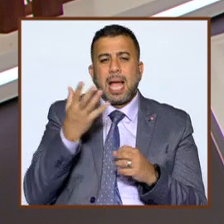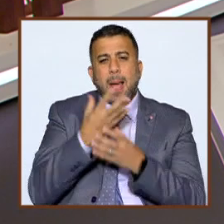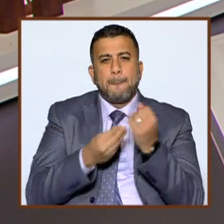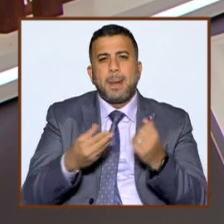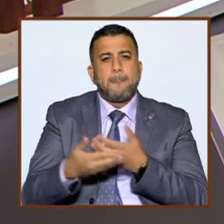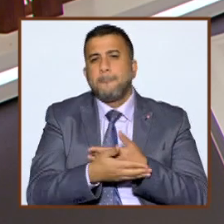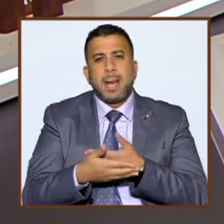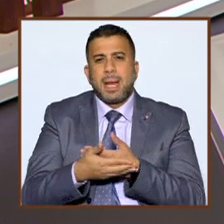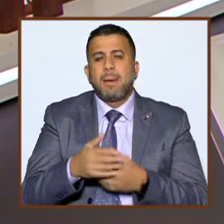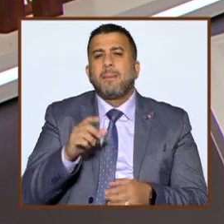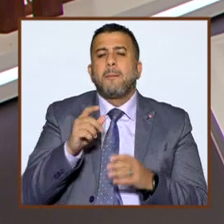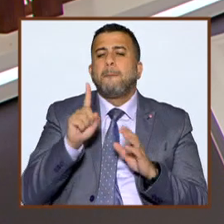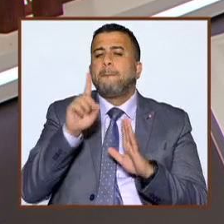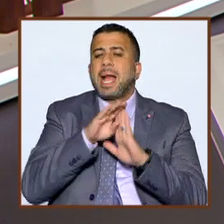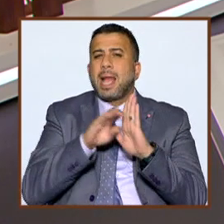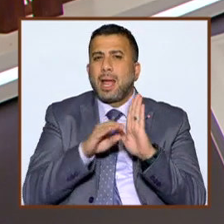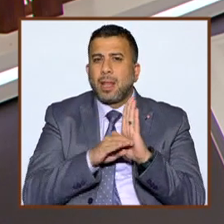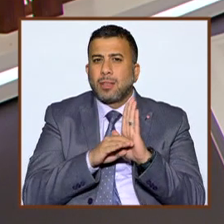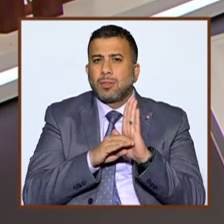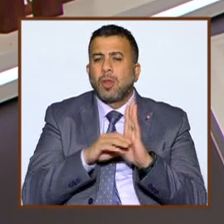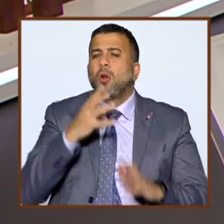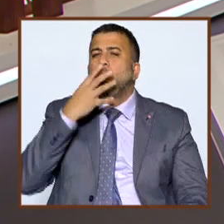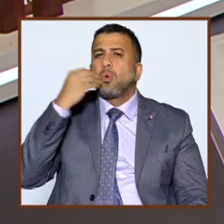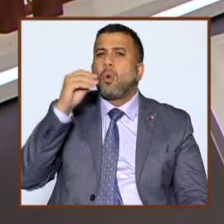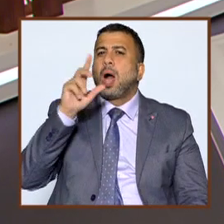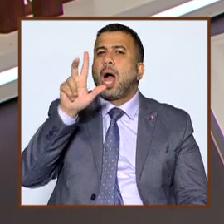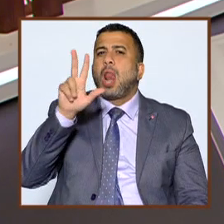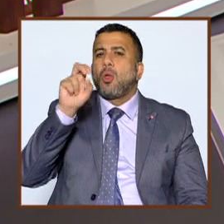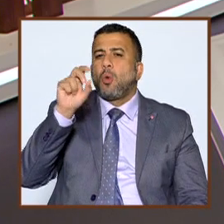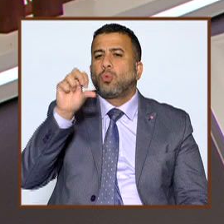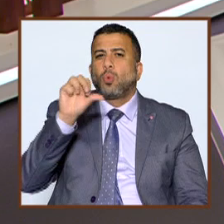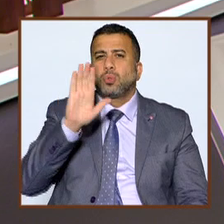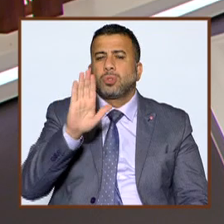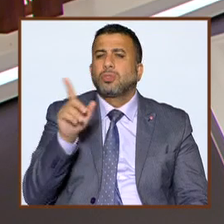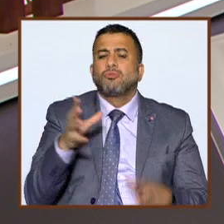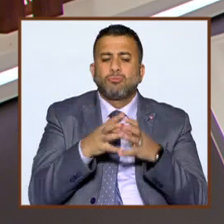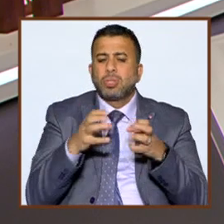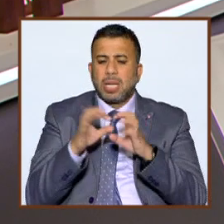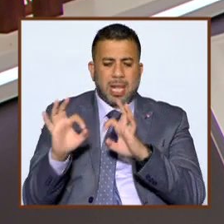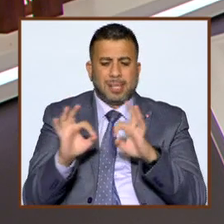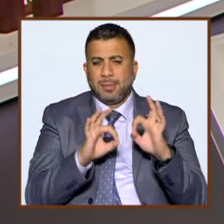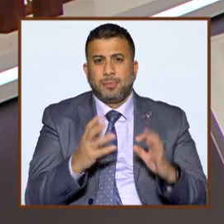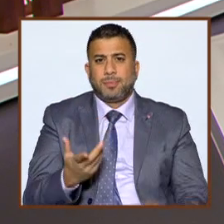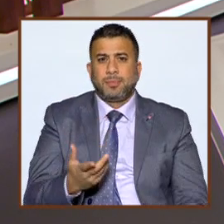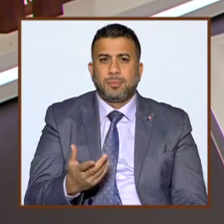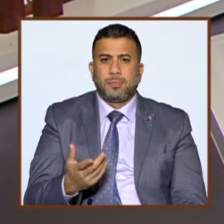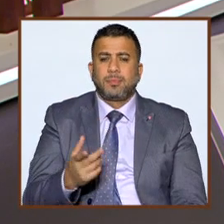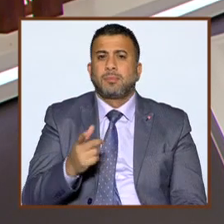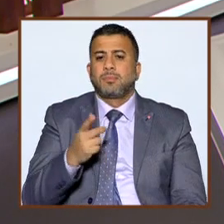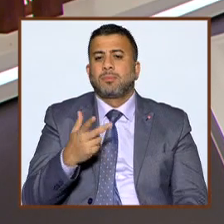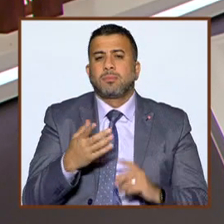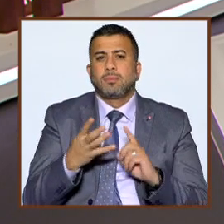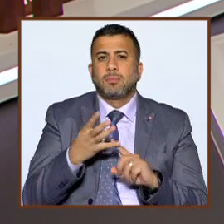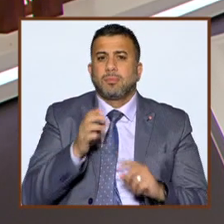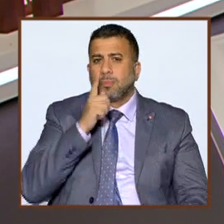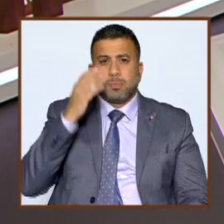الله. عندي في كانت عاملة تشتغل عندي من حوالي 20 سنة،